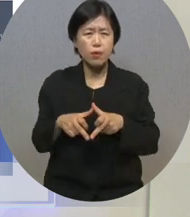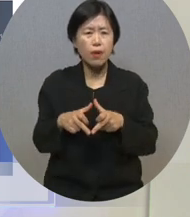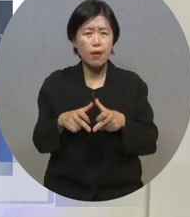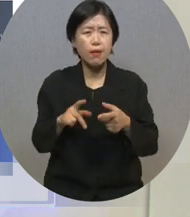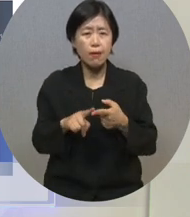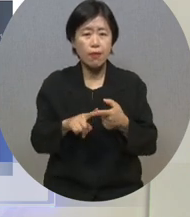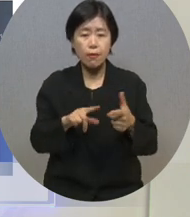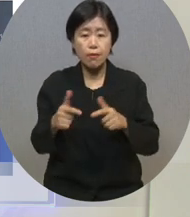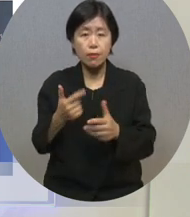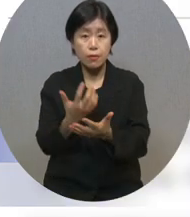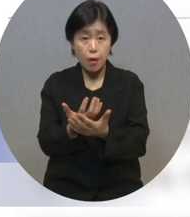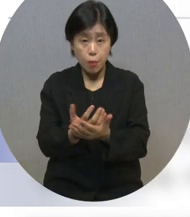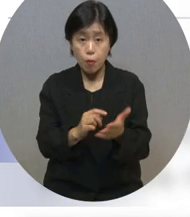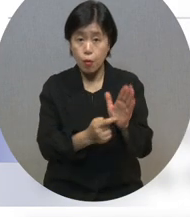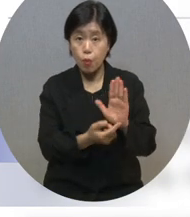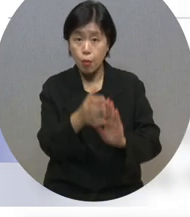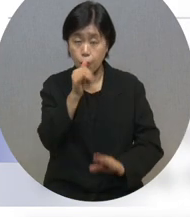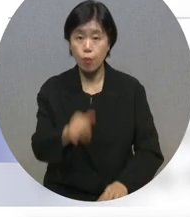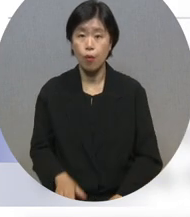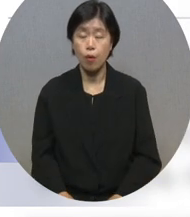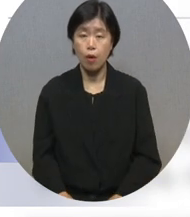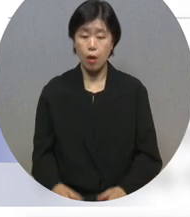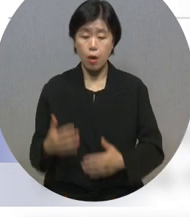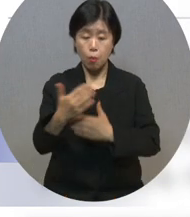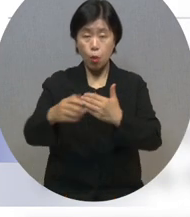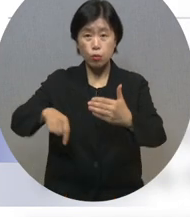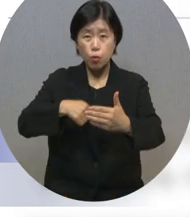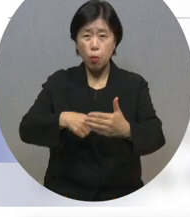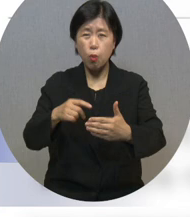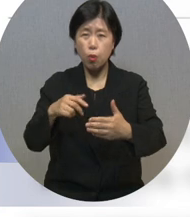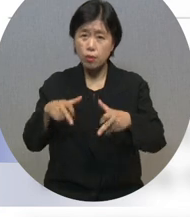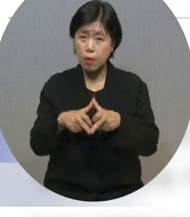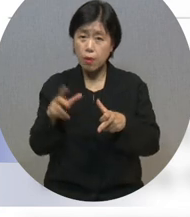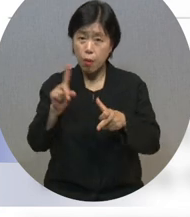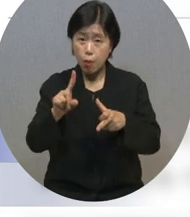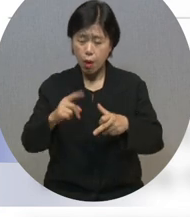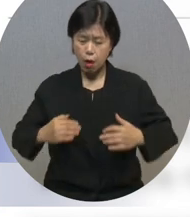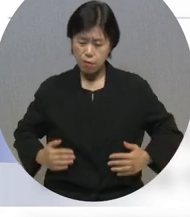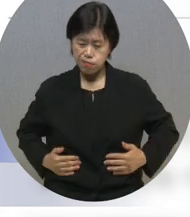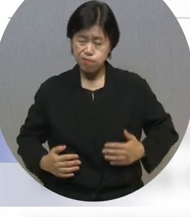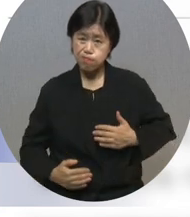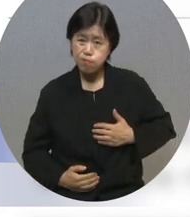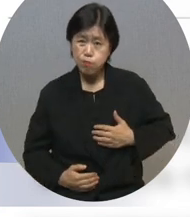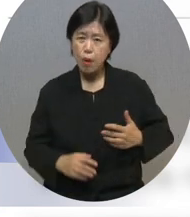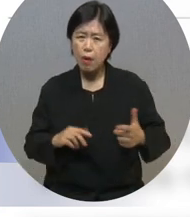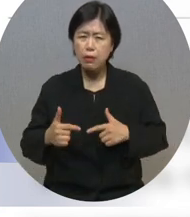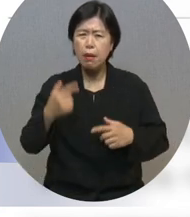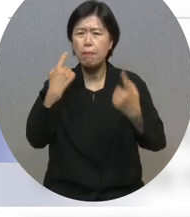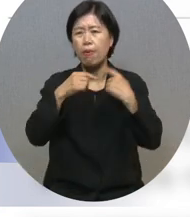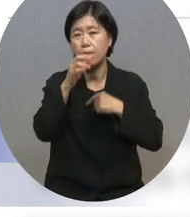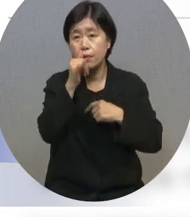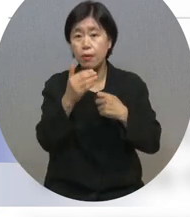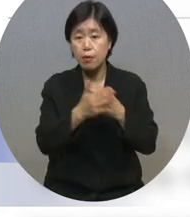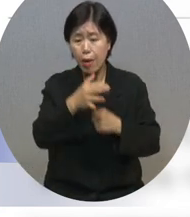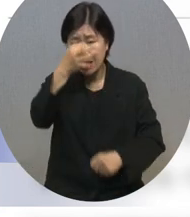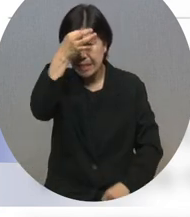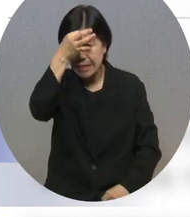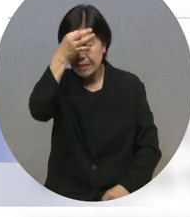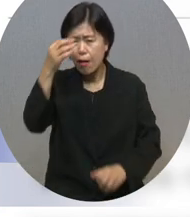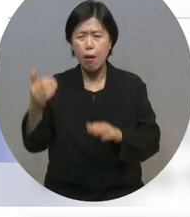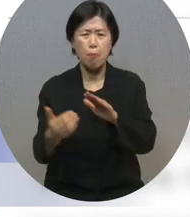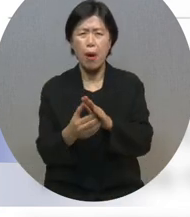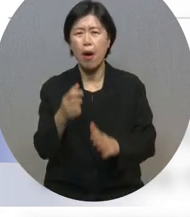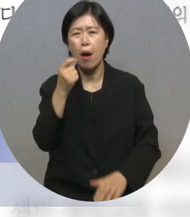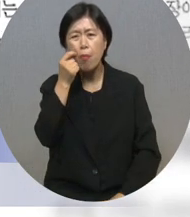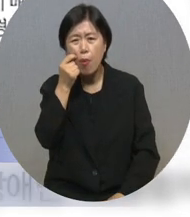자료가 발간됐습니다. 이 내부기관 장애는 신체 내부의 주요 기관이 손상돼 이 기능을 수행하지